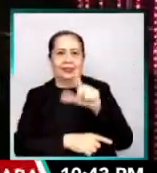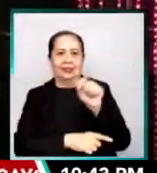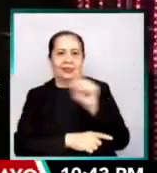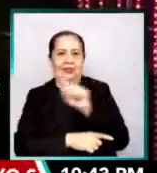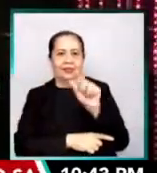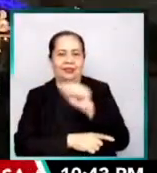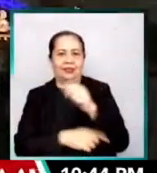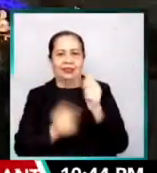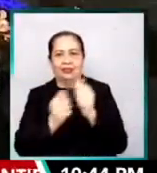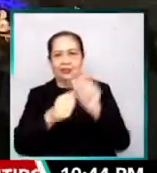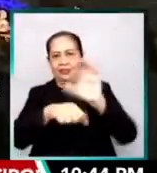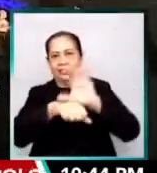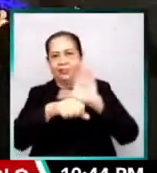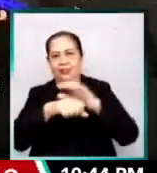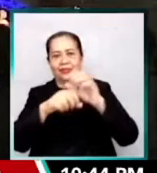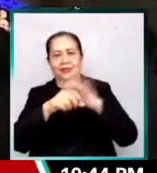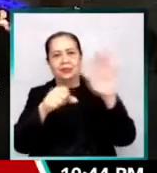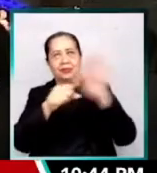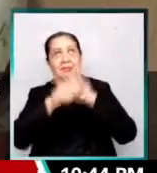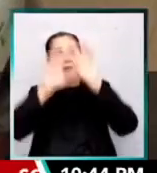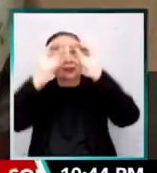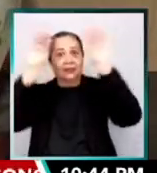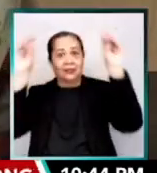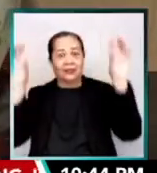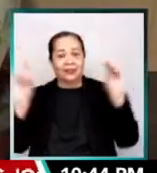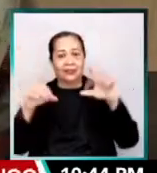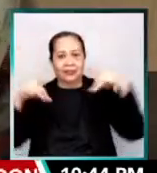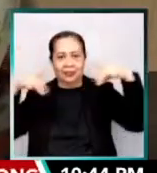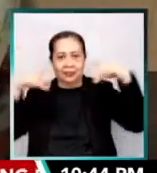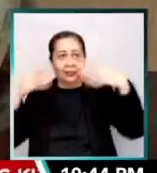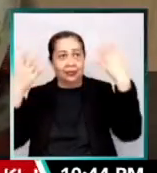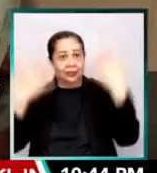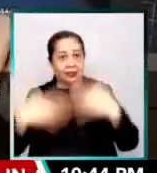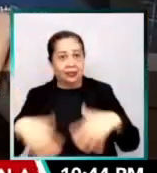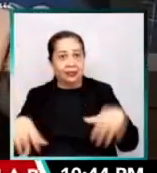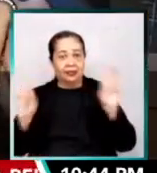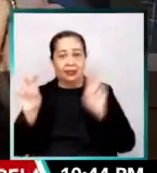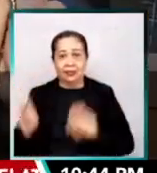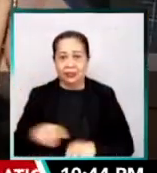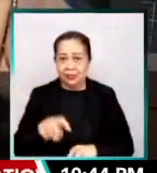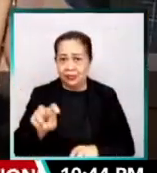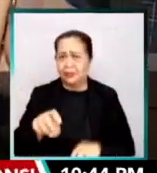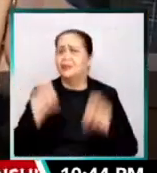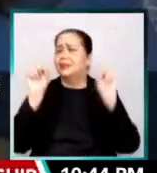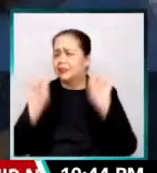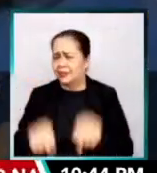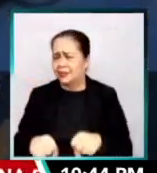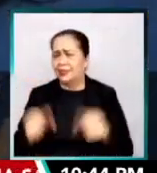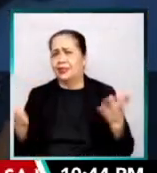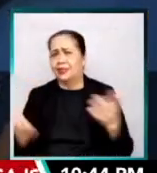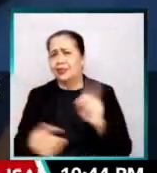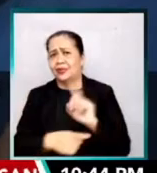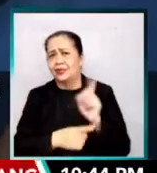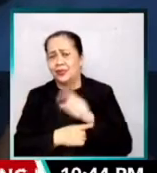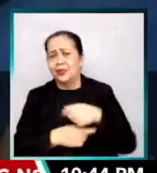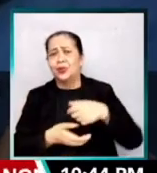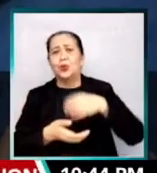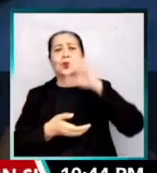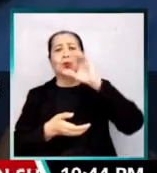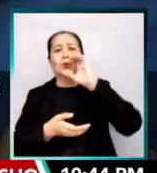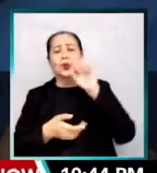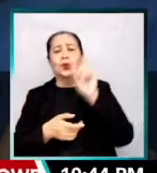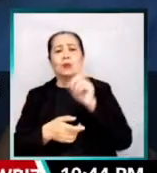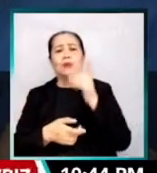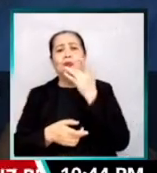ng nagniningning na pailaw. At kung tapos na sa pamamasyal, maaaring naman dito humigop ng mainit at masarap